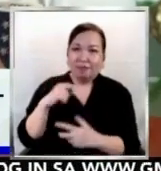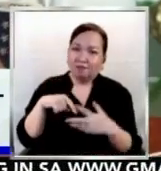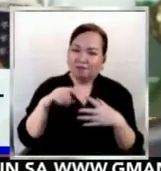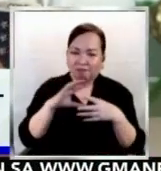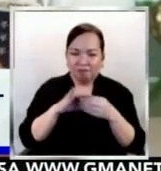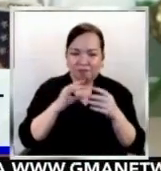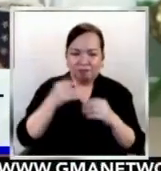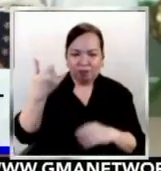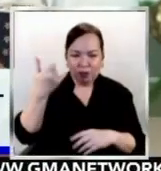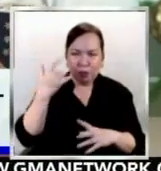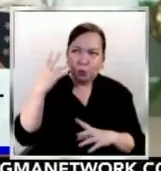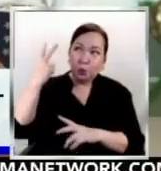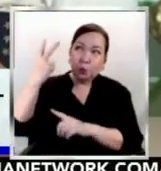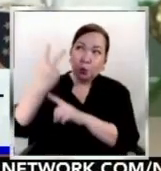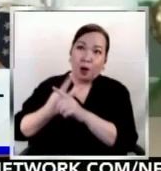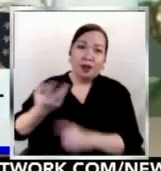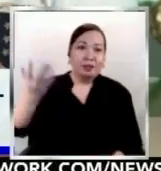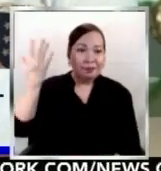ago.